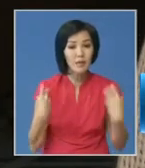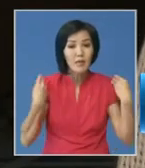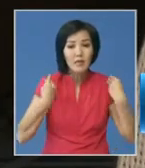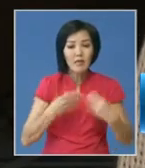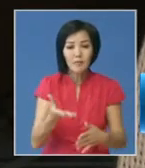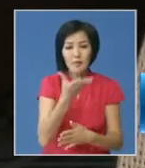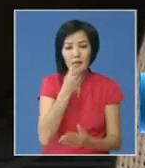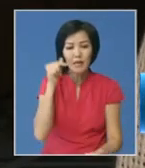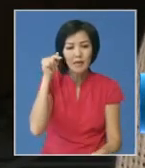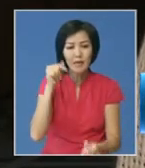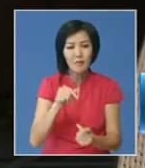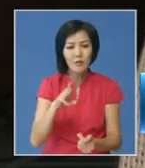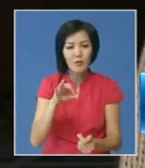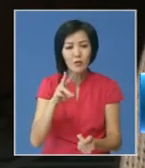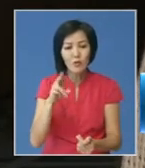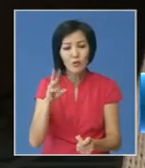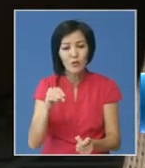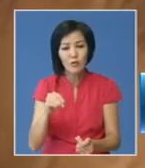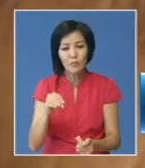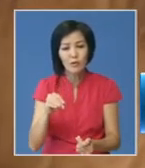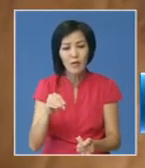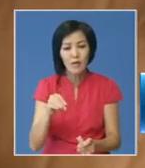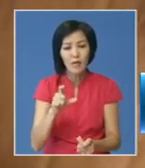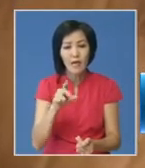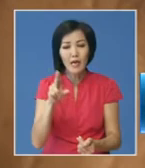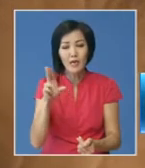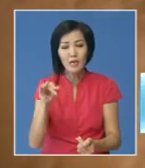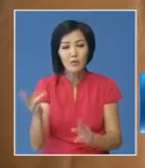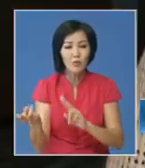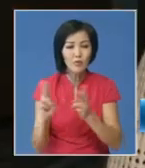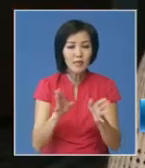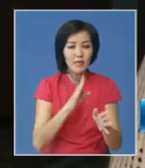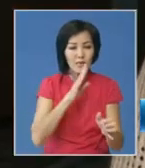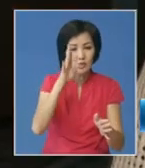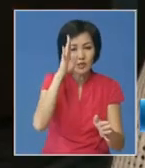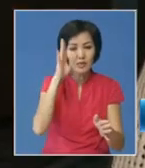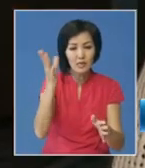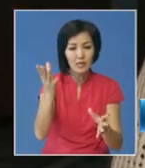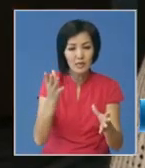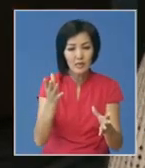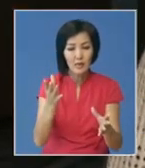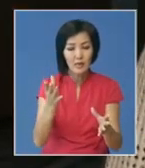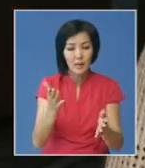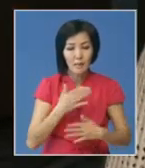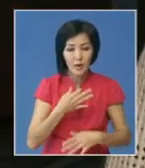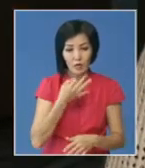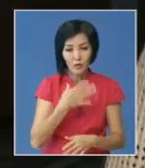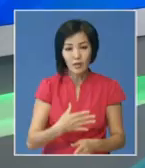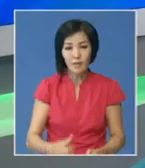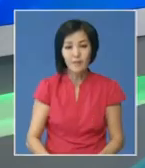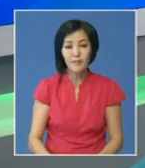жарасымды. Анау тотығыс бізден билеген және экспо биін билеген қыздардың, жігіттердің тамаша билері бізге өте ұнады.